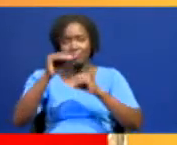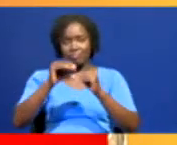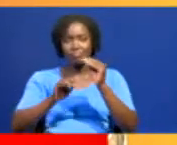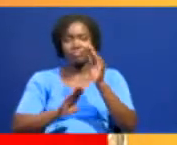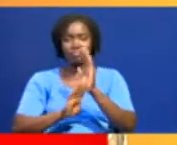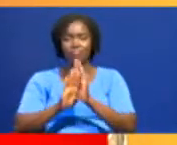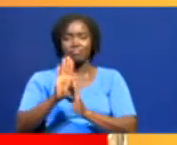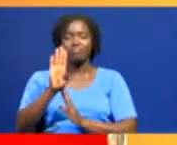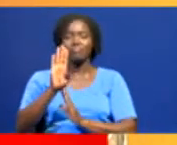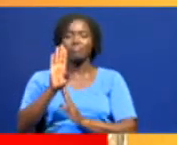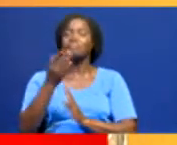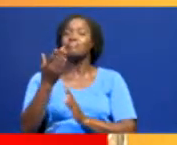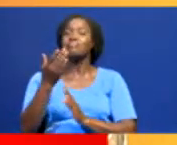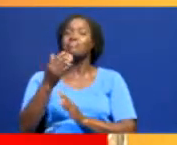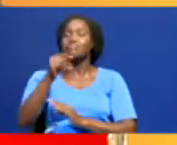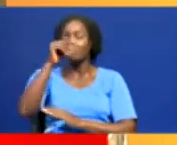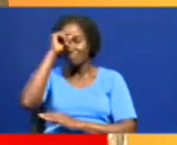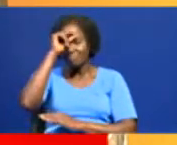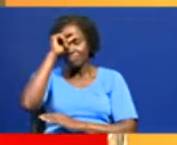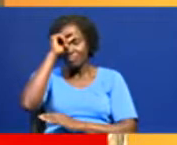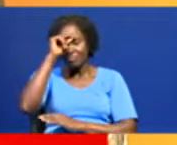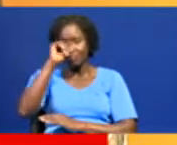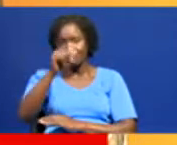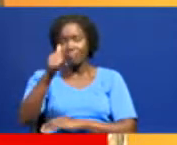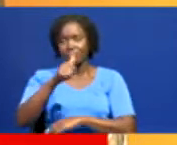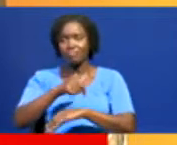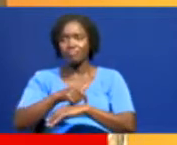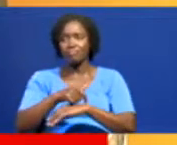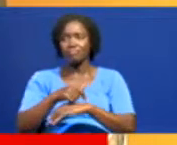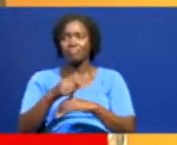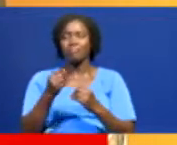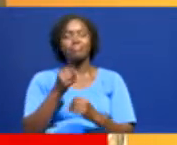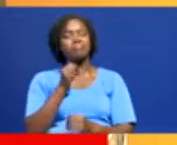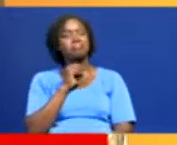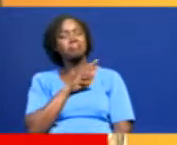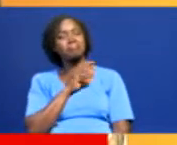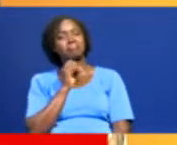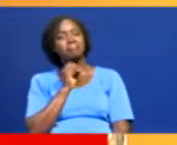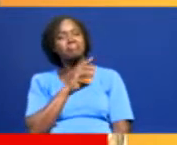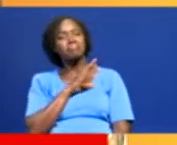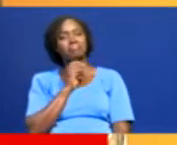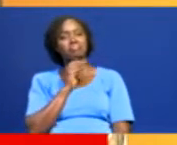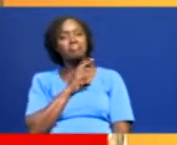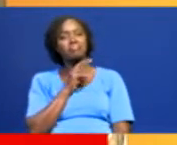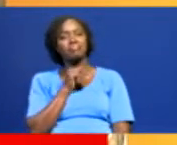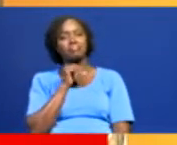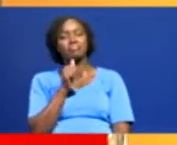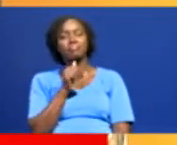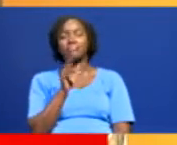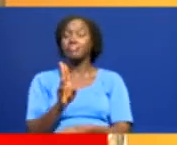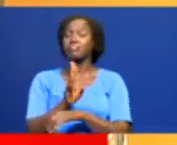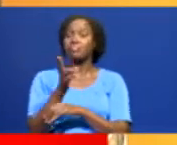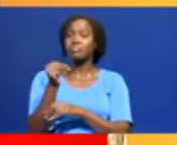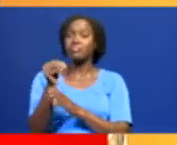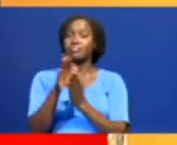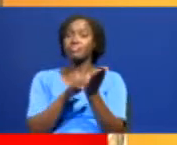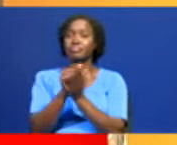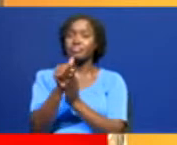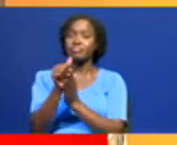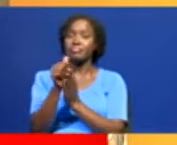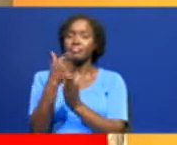mbele. Najua kwamba pengine wakati mwingine tuna mambo ya manunguniko na manunguniko yetu tusianze kutumia kuharibu nchi